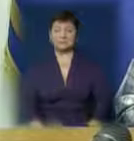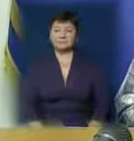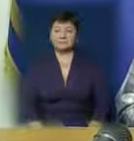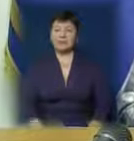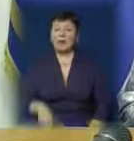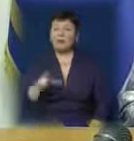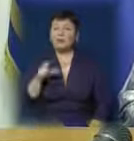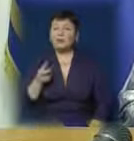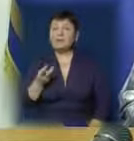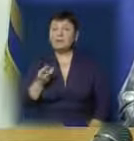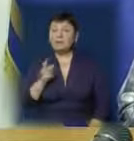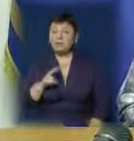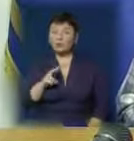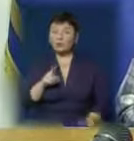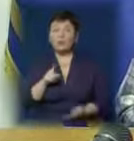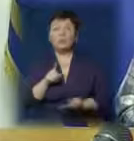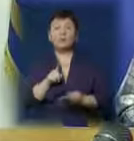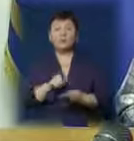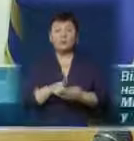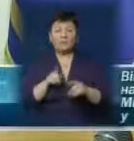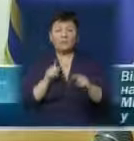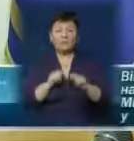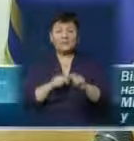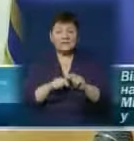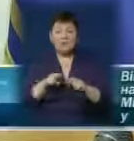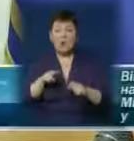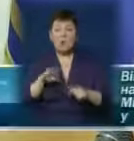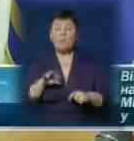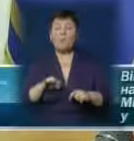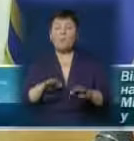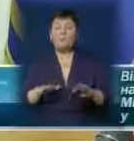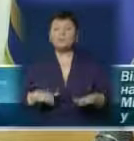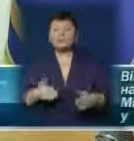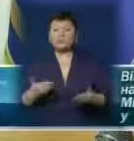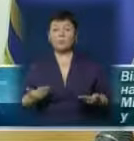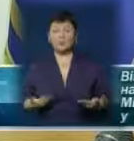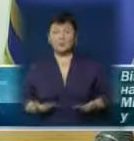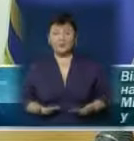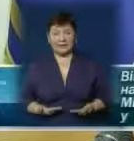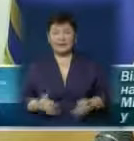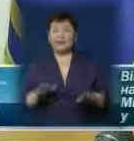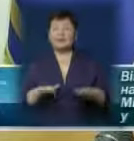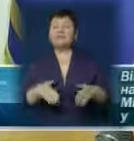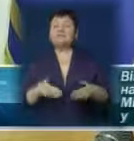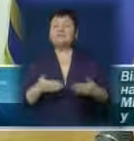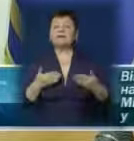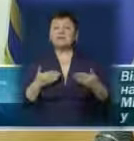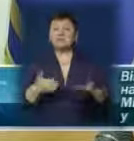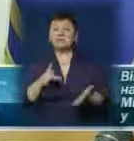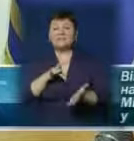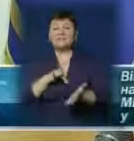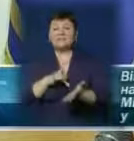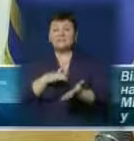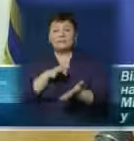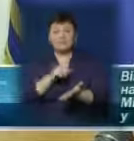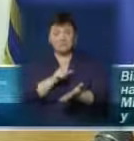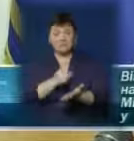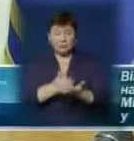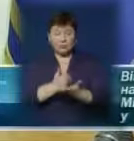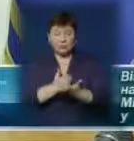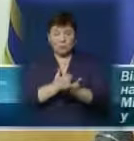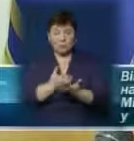Людина підходить в податкову по місцю проживання, звертається в центр обслуговування платників,